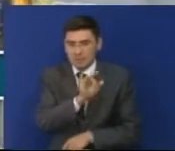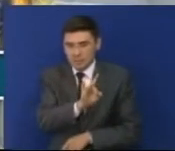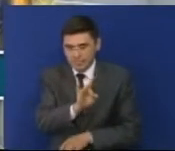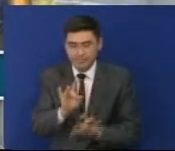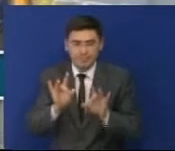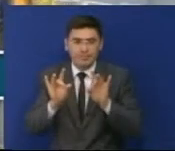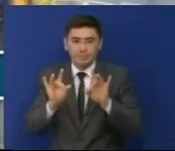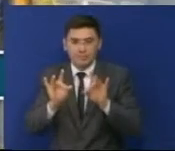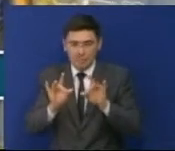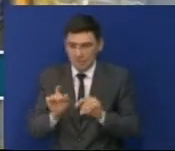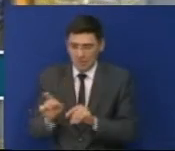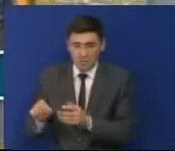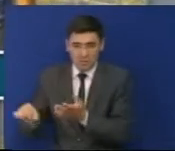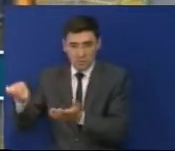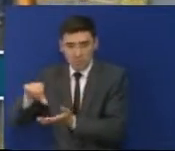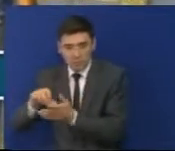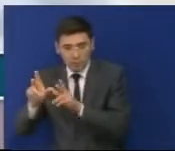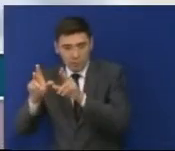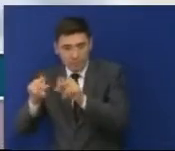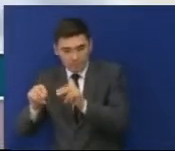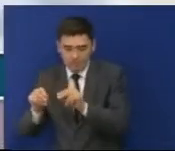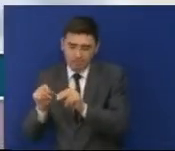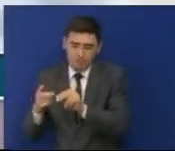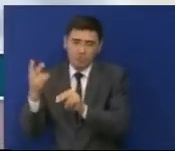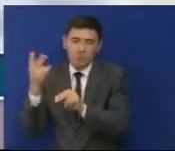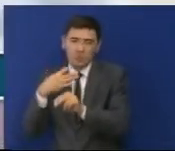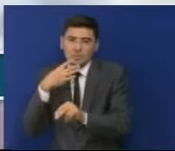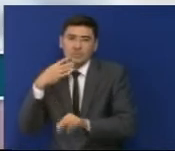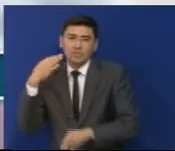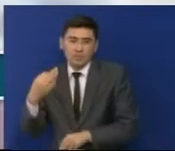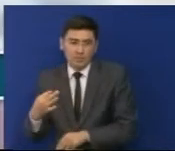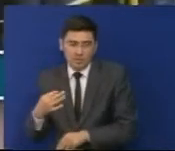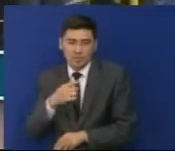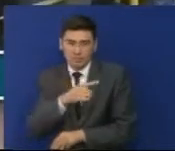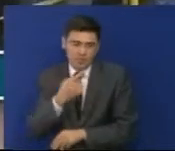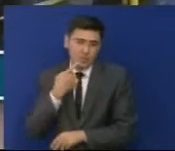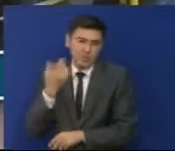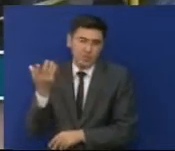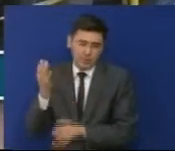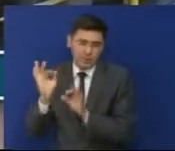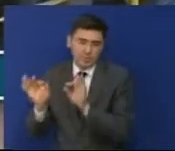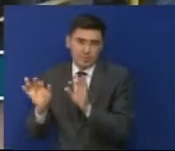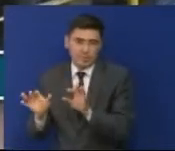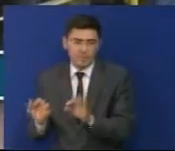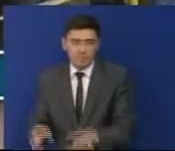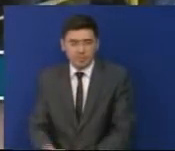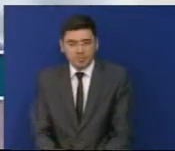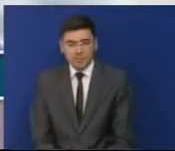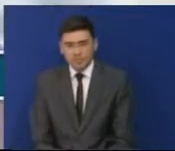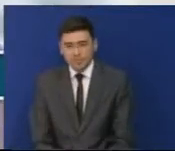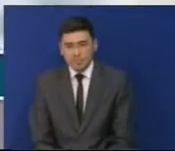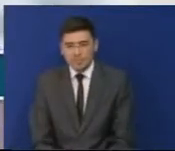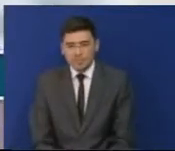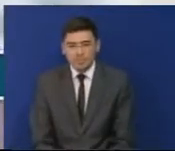жерімізге тер төгіп, антқа адал болу дей отырып, жас сарбаздарға жалынды сөздерін арнап, жігерлерін шыңдады. Құрметті